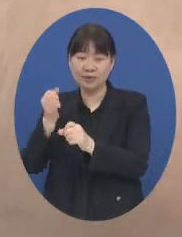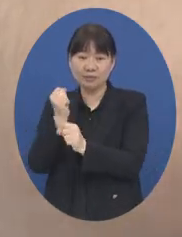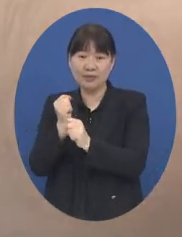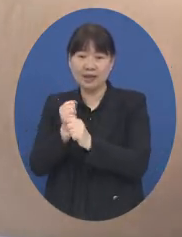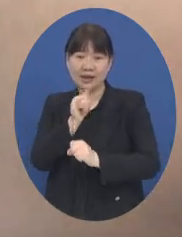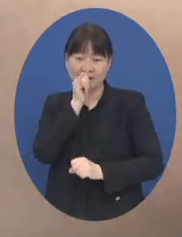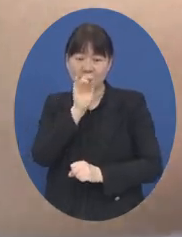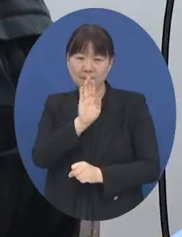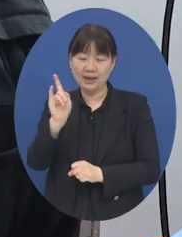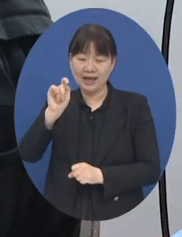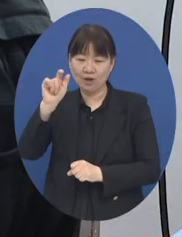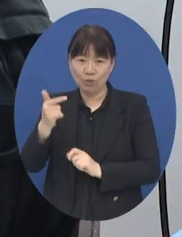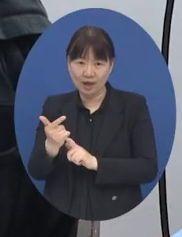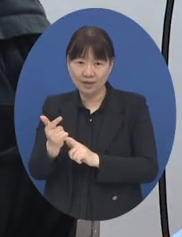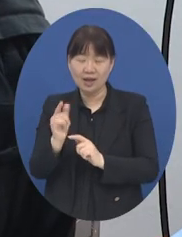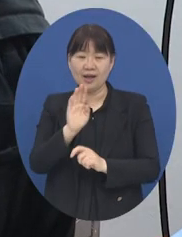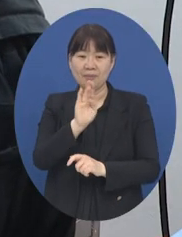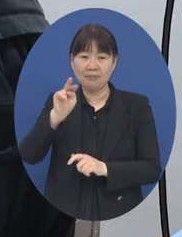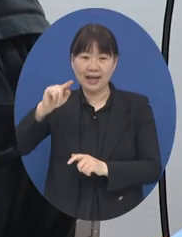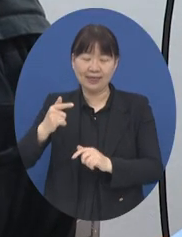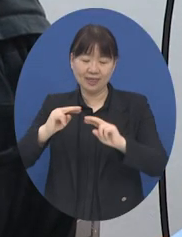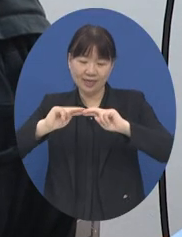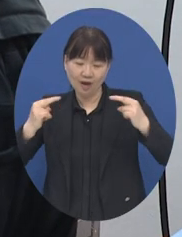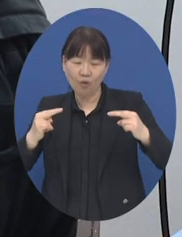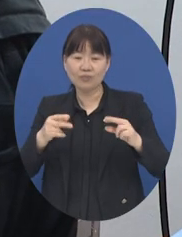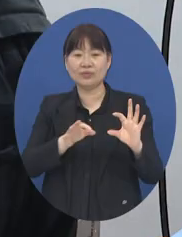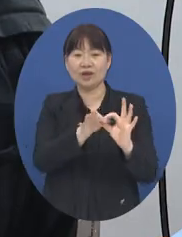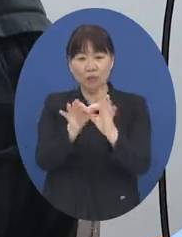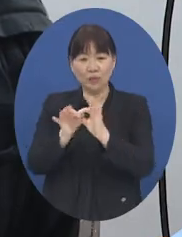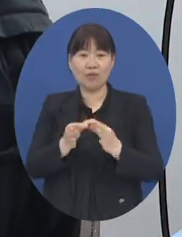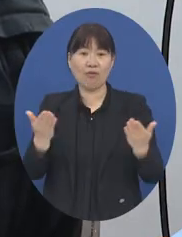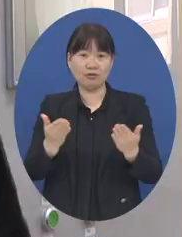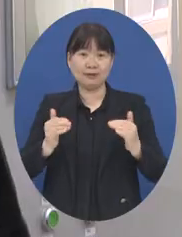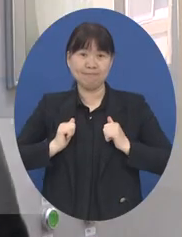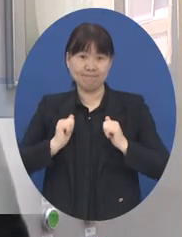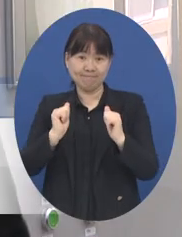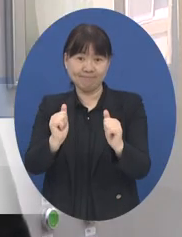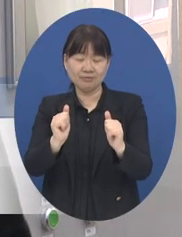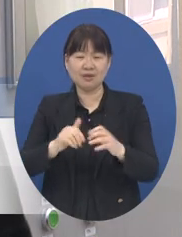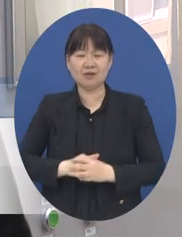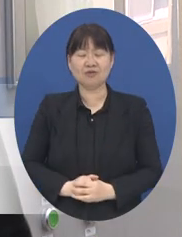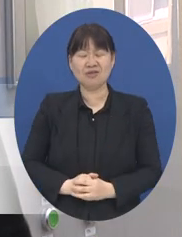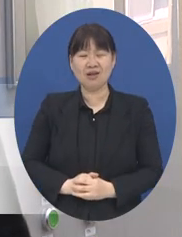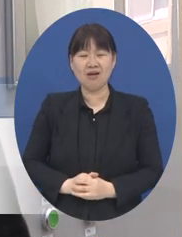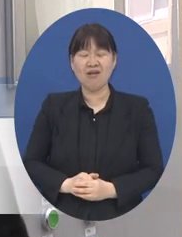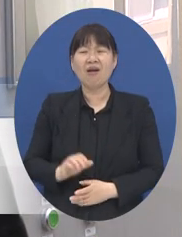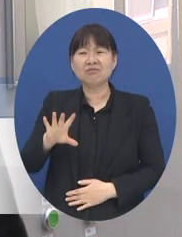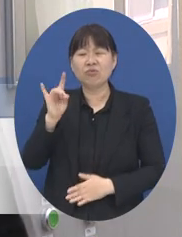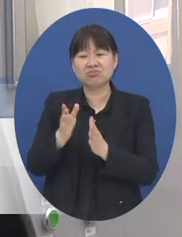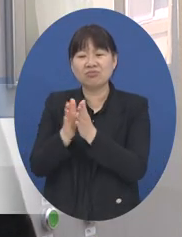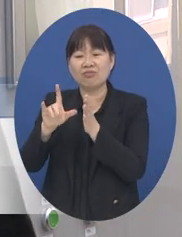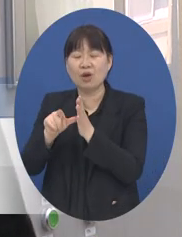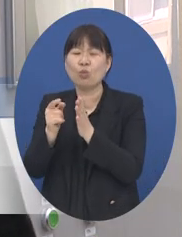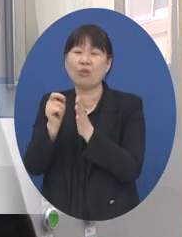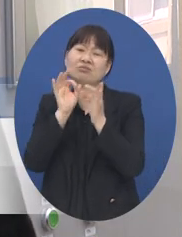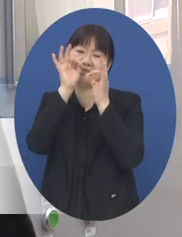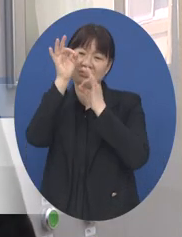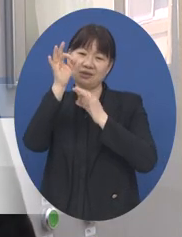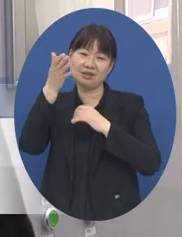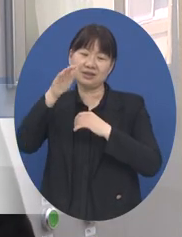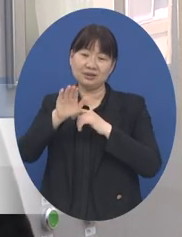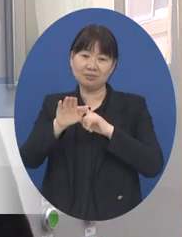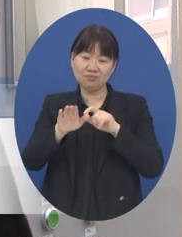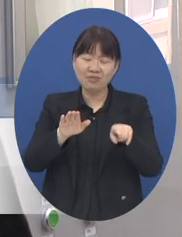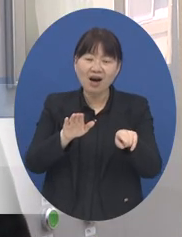배관과 배선을 연결 설치하는 작업이 한창입니다 소 밤에 좀 실수를 한 것 같아서 다행히도 소파